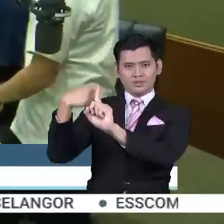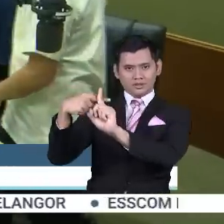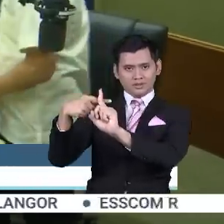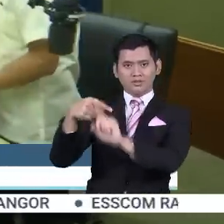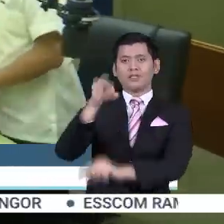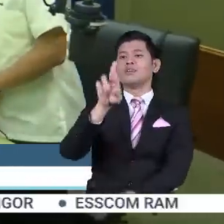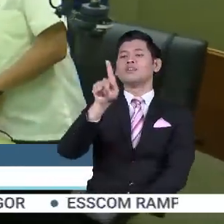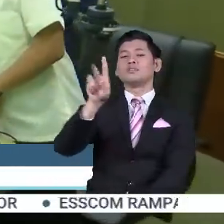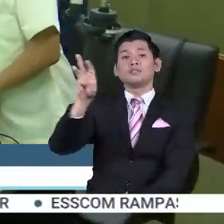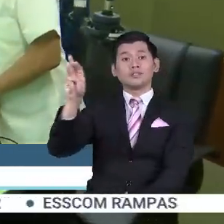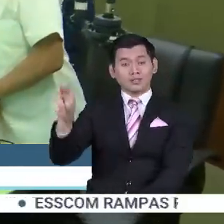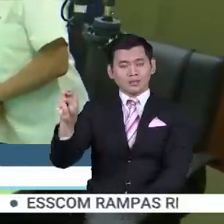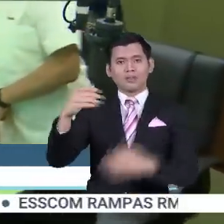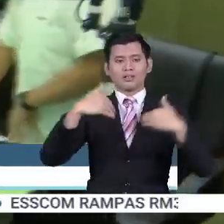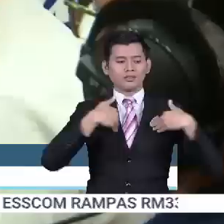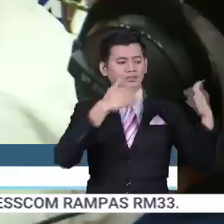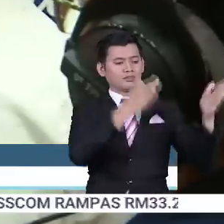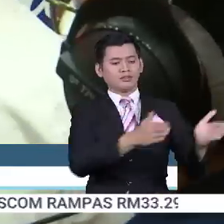RTM turut menggerakkan Pelan Strategik